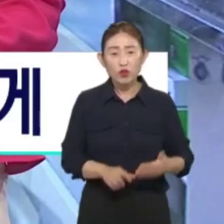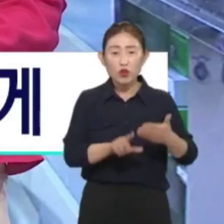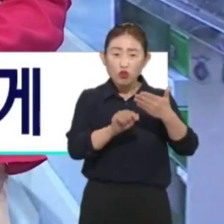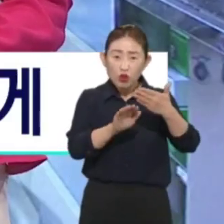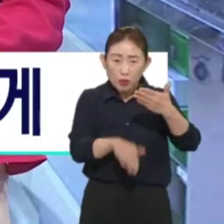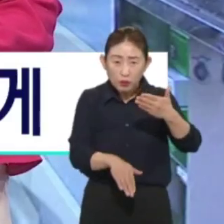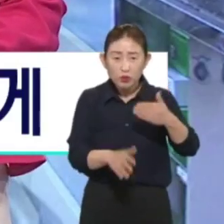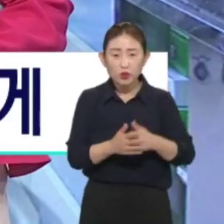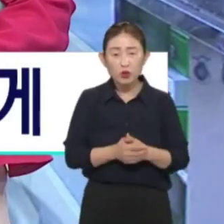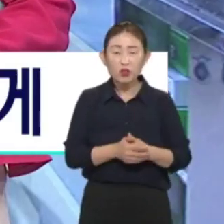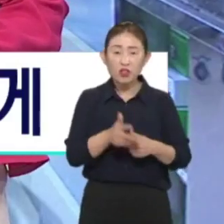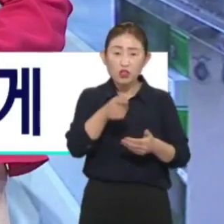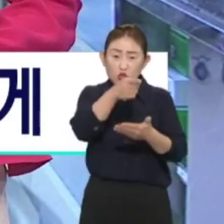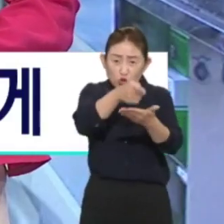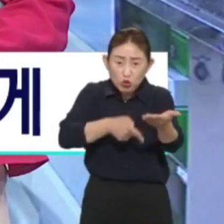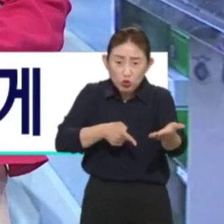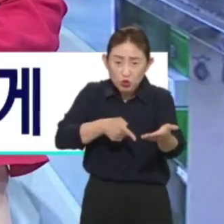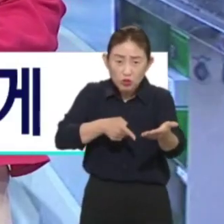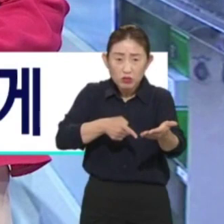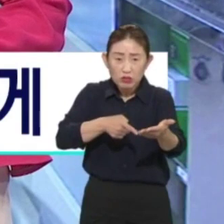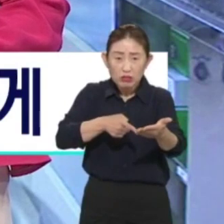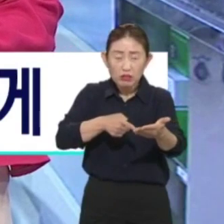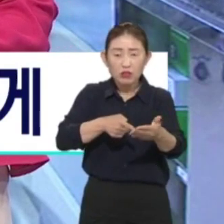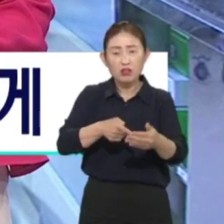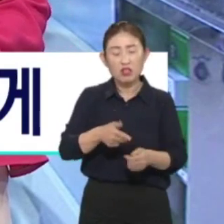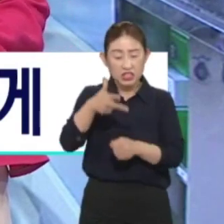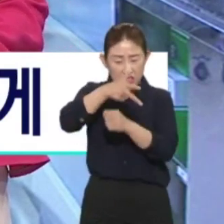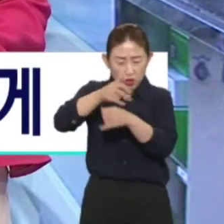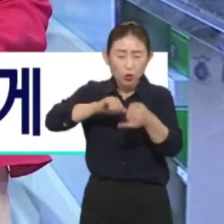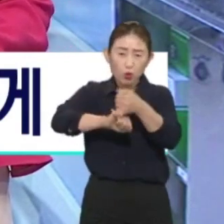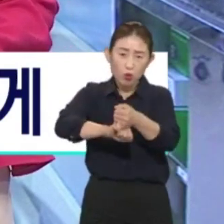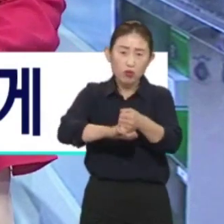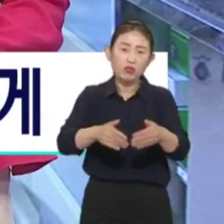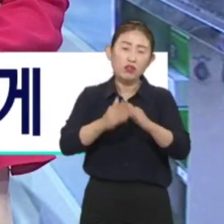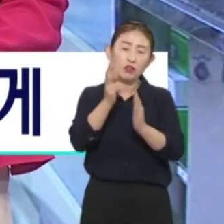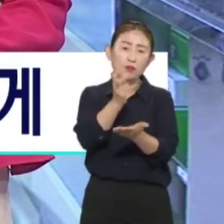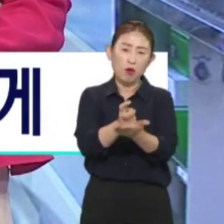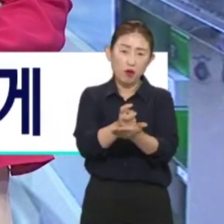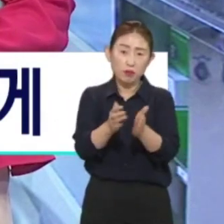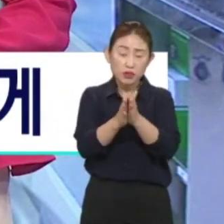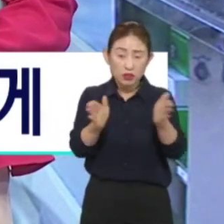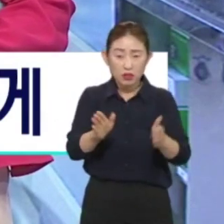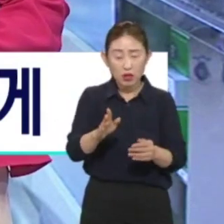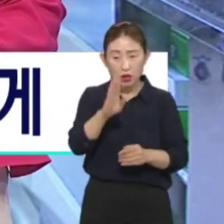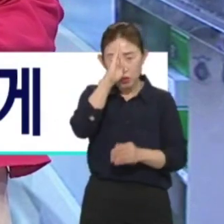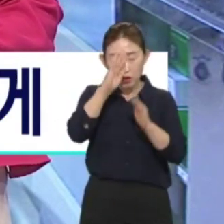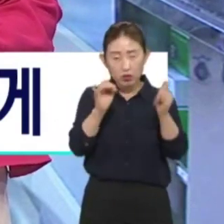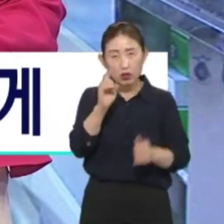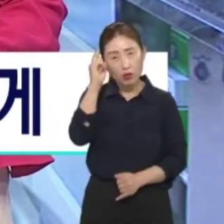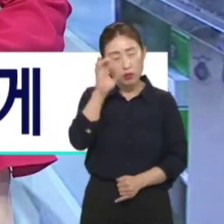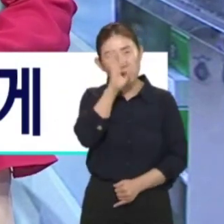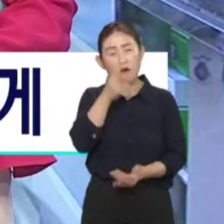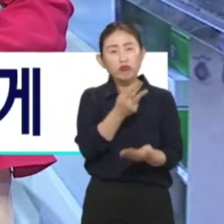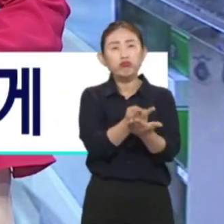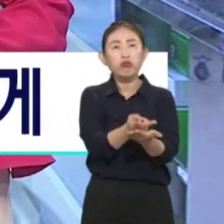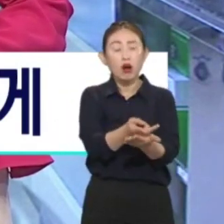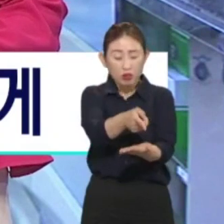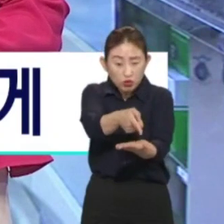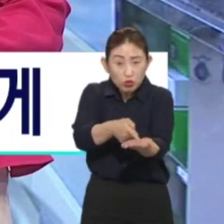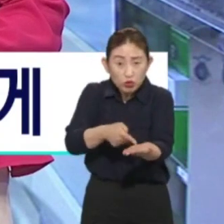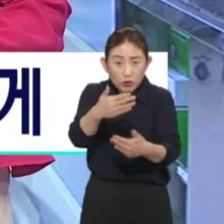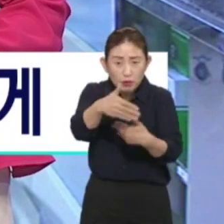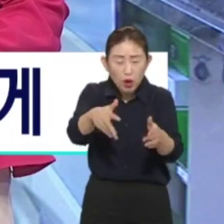다음 달 말부터 이른바 수술실 CCTV 의무화법이 시행되면서 환자가 의식 없이 수술을 받는 병원은 수술실에